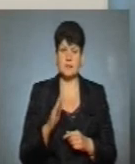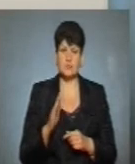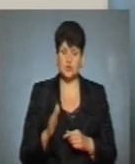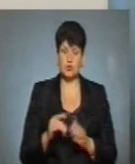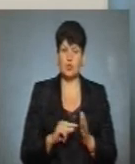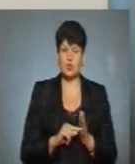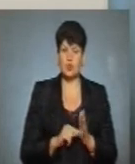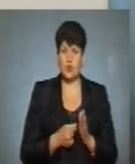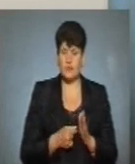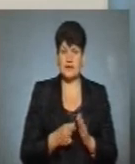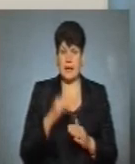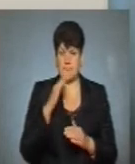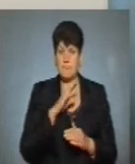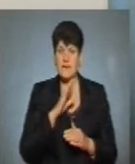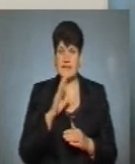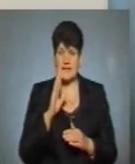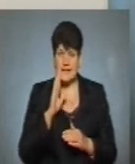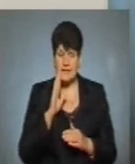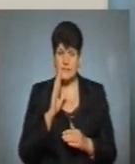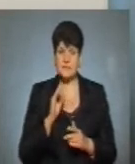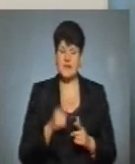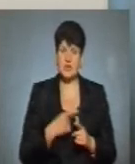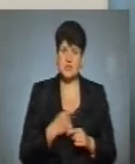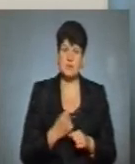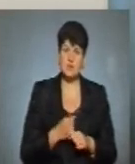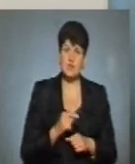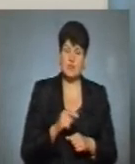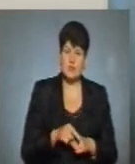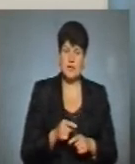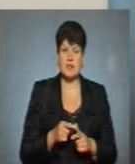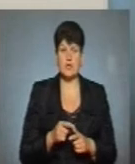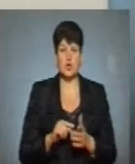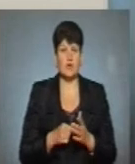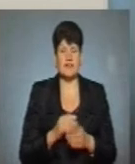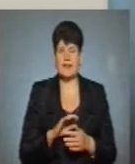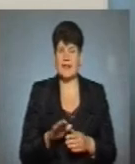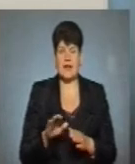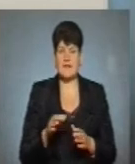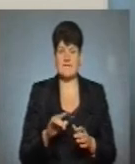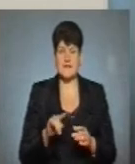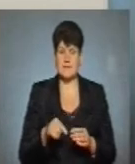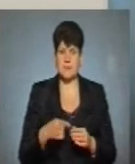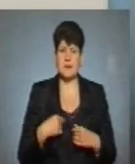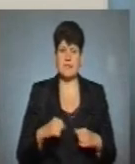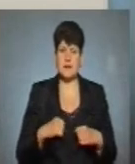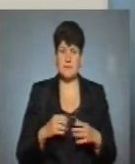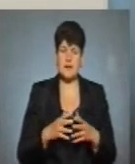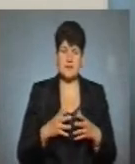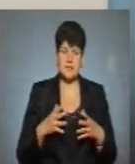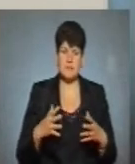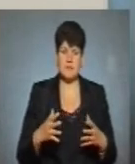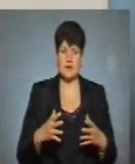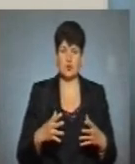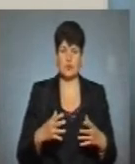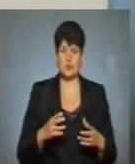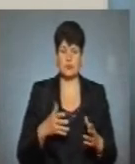довідки батьків на рахунок того, чи працюють вони чи ні, довідки такі не вимагають. Ми стараємося максимально йти на зустріч